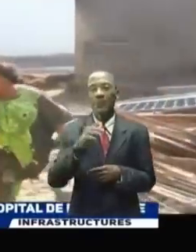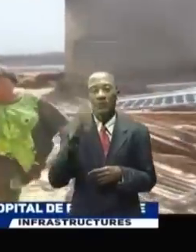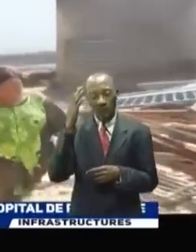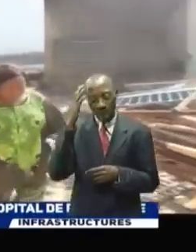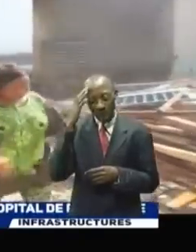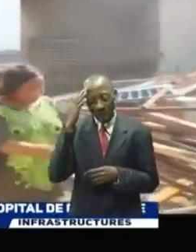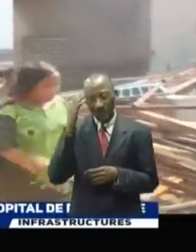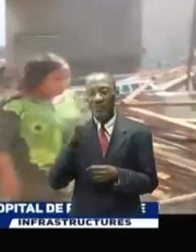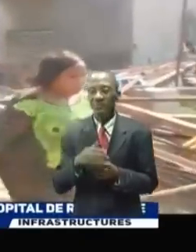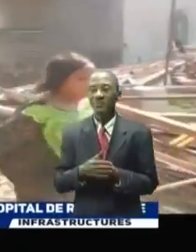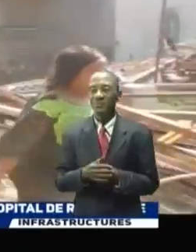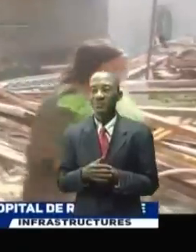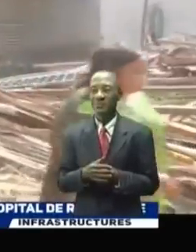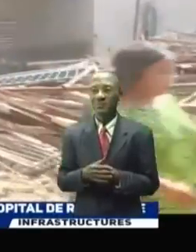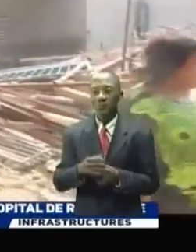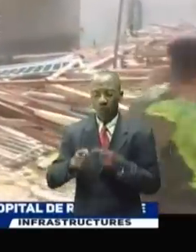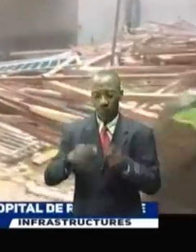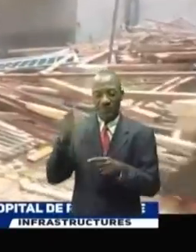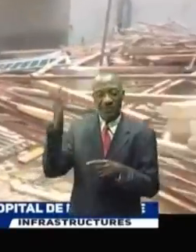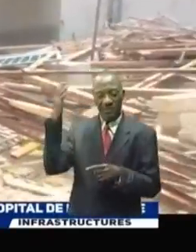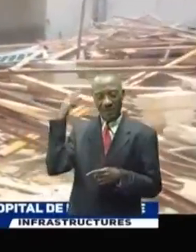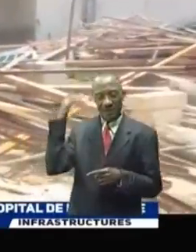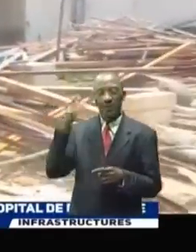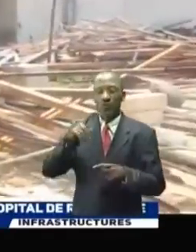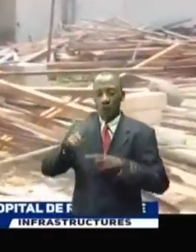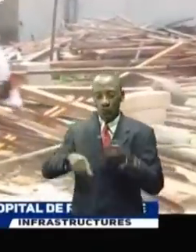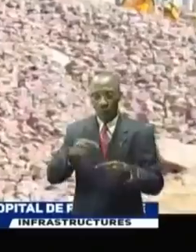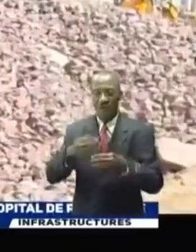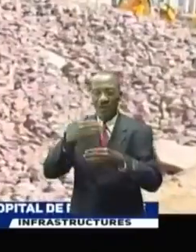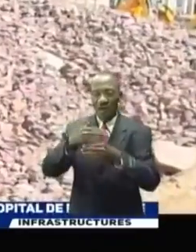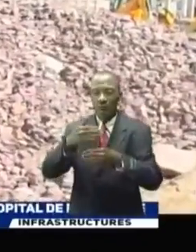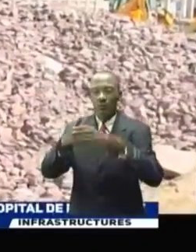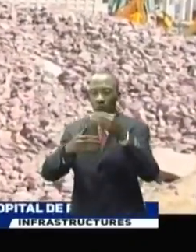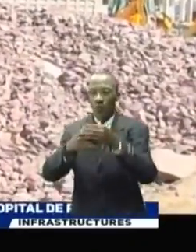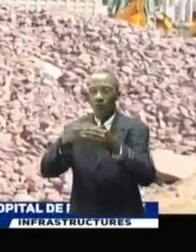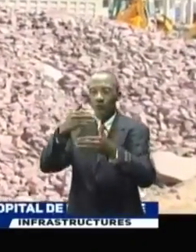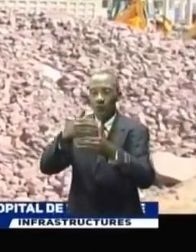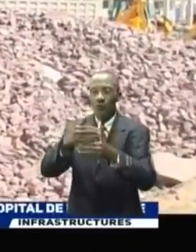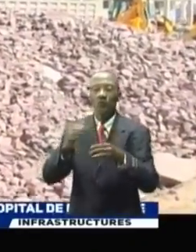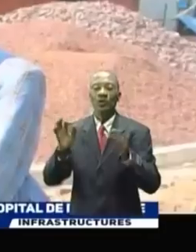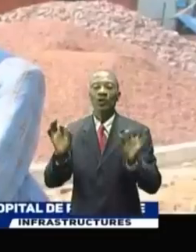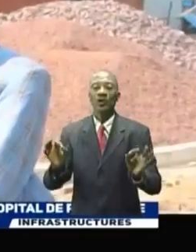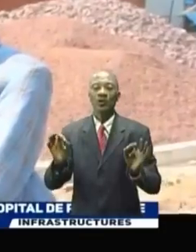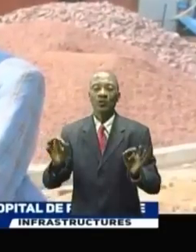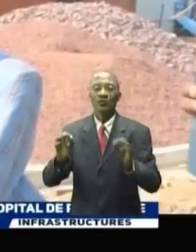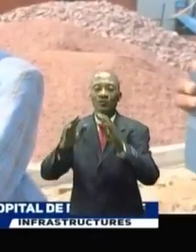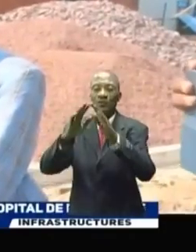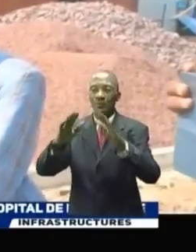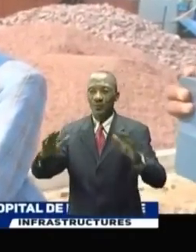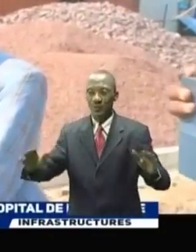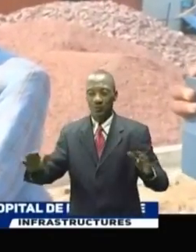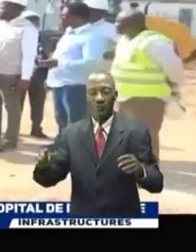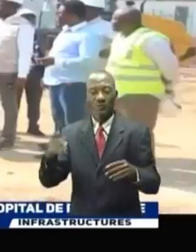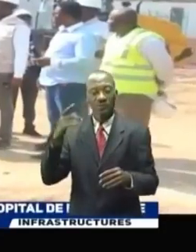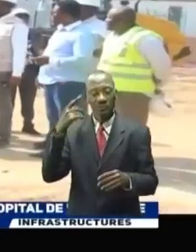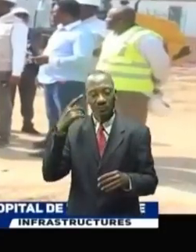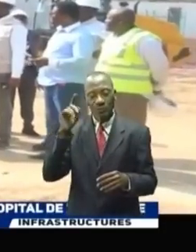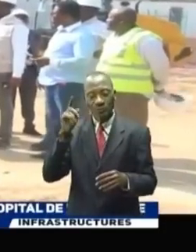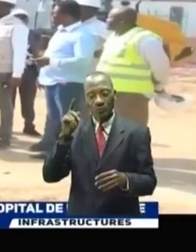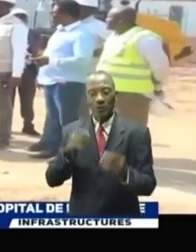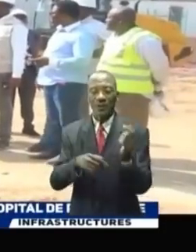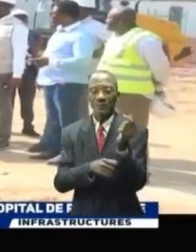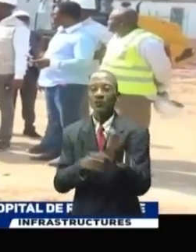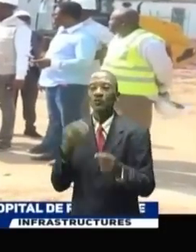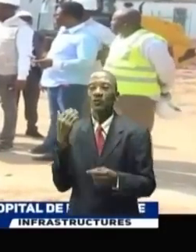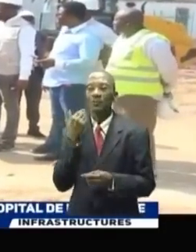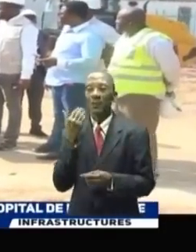gigantesque formation médicale de la RDC est en pleine reconstruction pour y doter de nouvelles infrastructures au